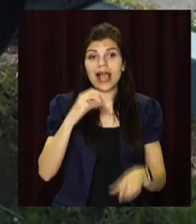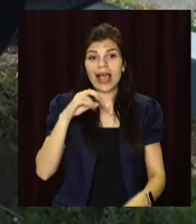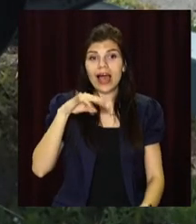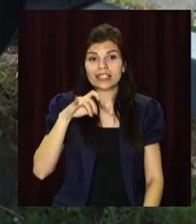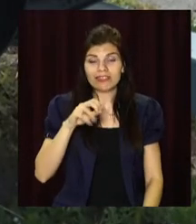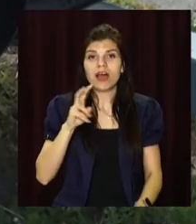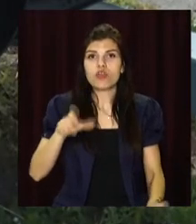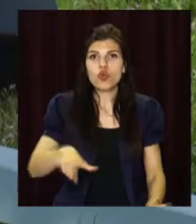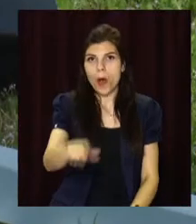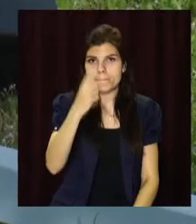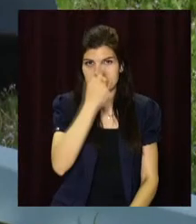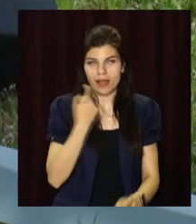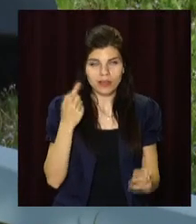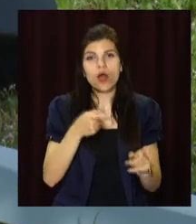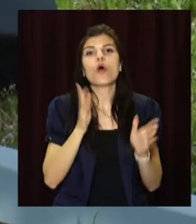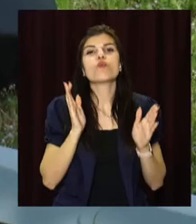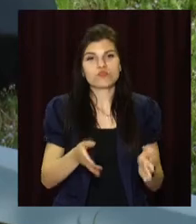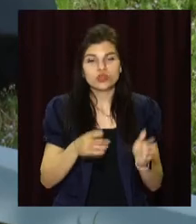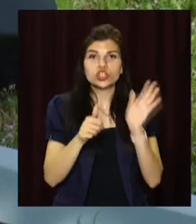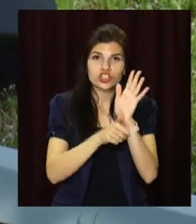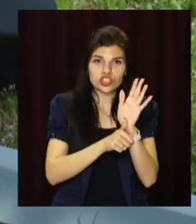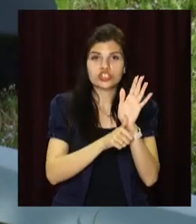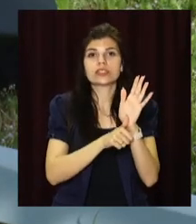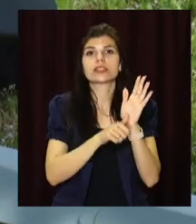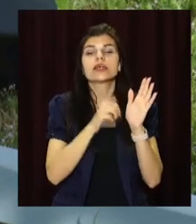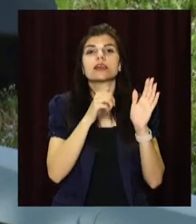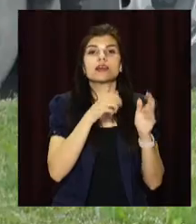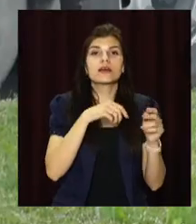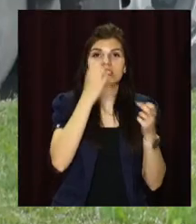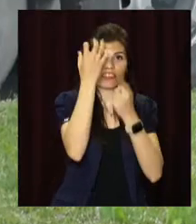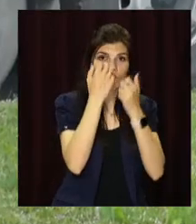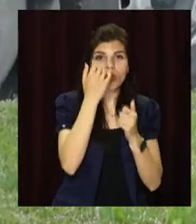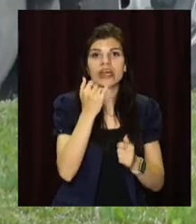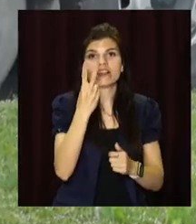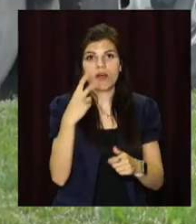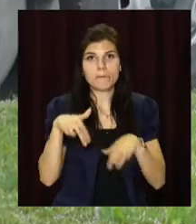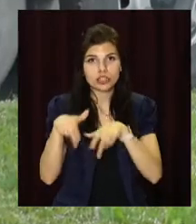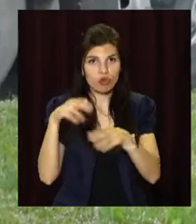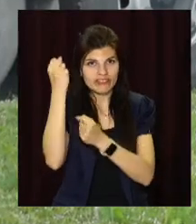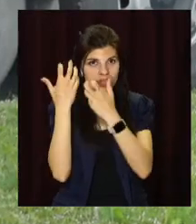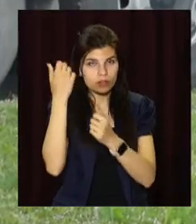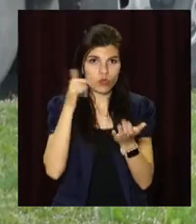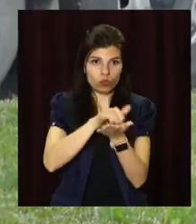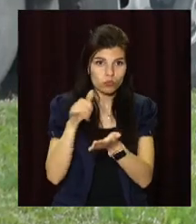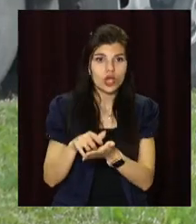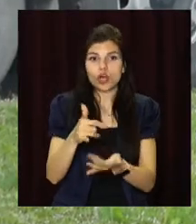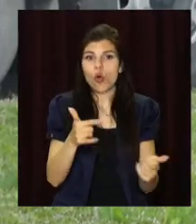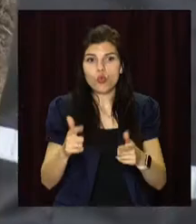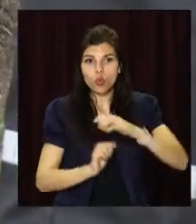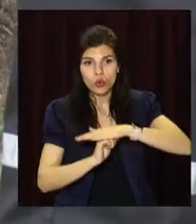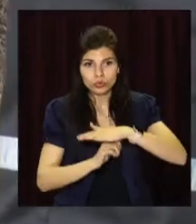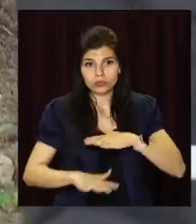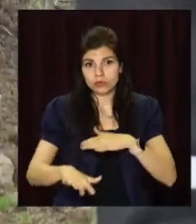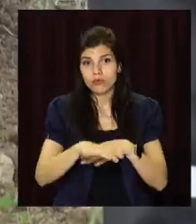з п'яною дорогою буде 6 транспортних і 2 пішохідні світлофори. Наразі підрядники встановлюють бетонні опори. Хід